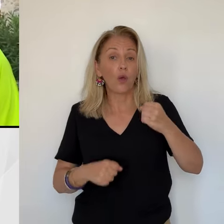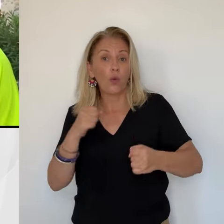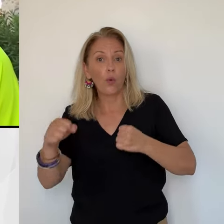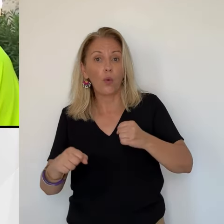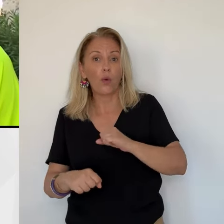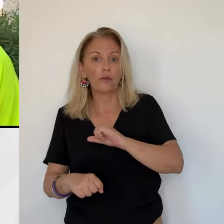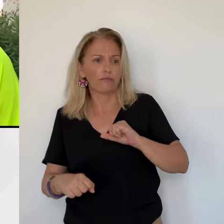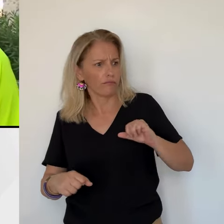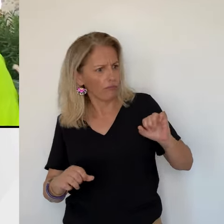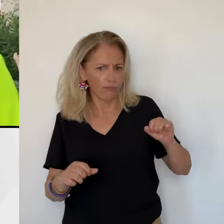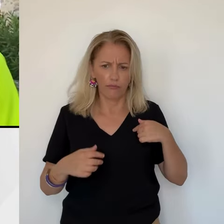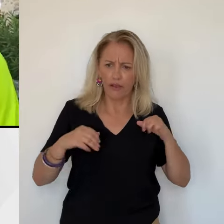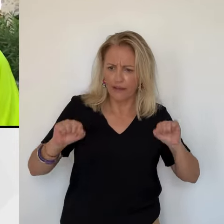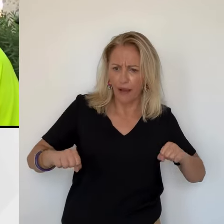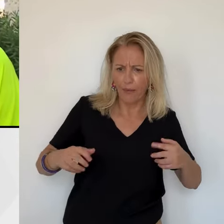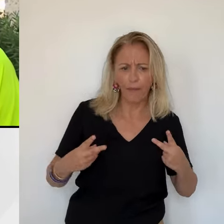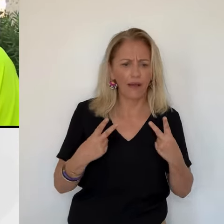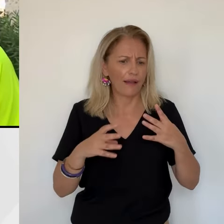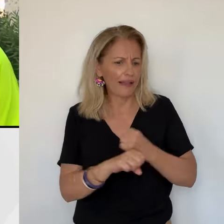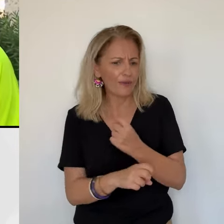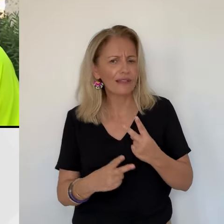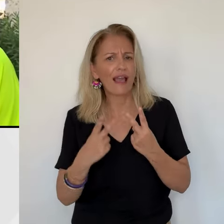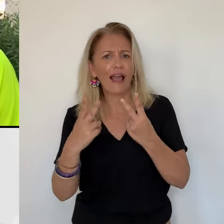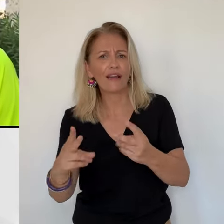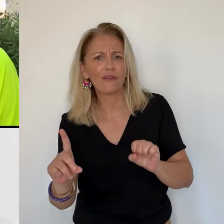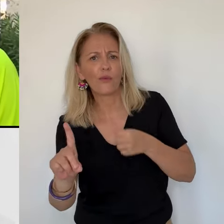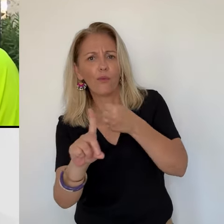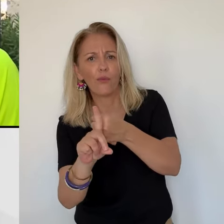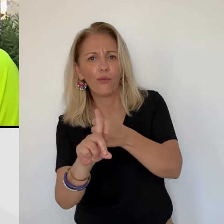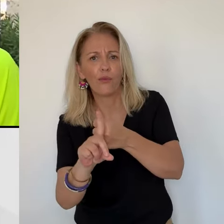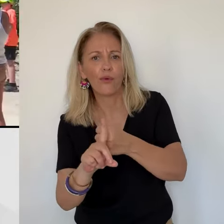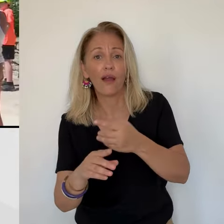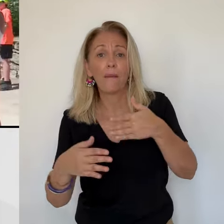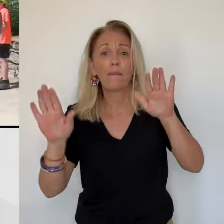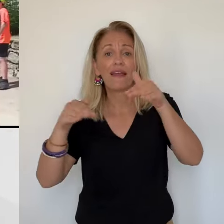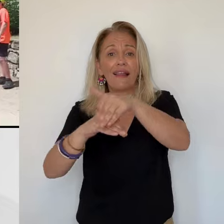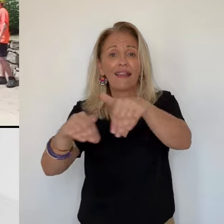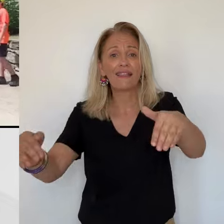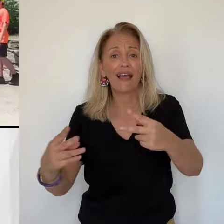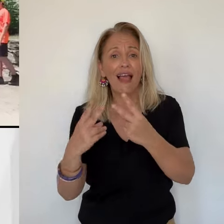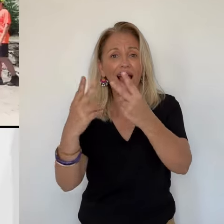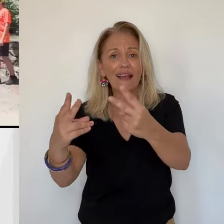crois qu'on est dans le paradoxe. On est aussi dur qu'on est accueillant et qu'on aime rigoler et faire les imbéciles.